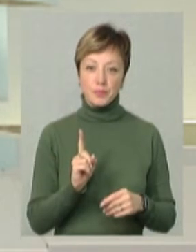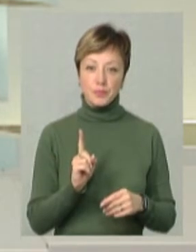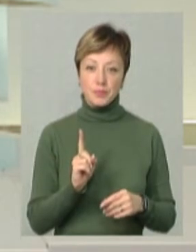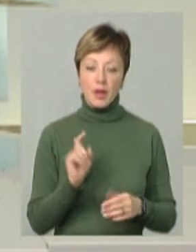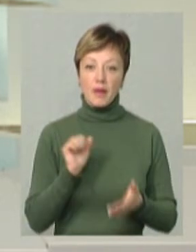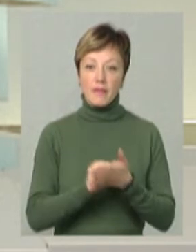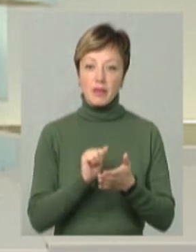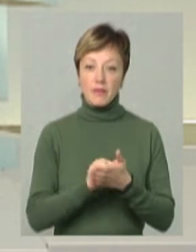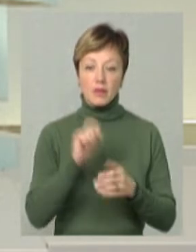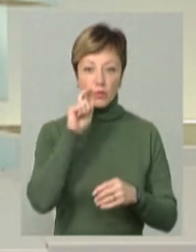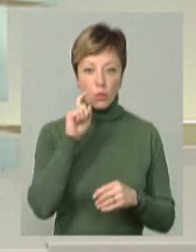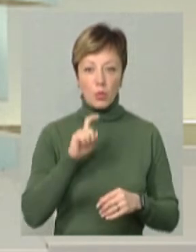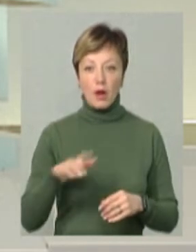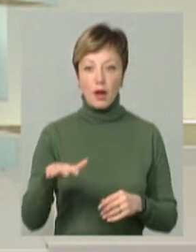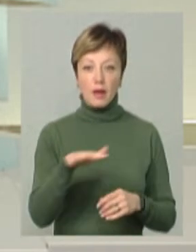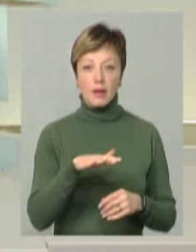значить, видавництво України